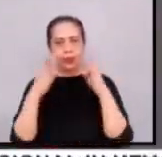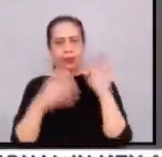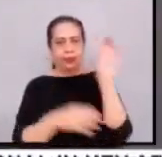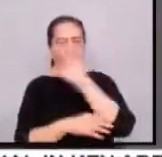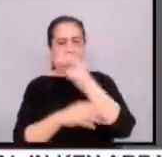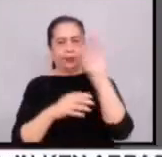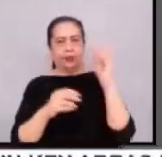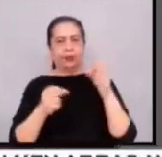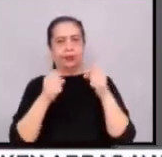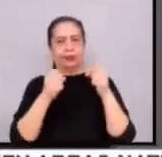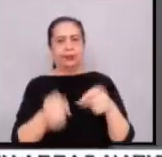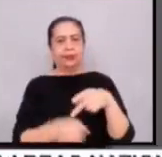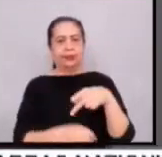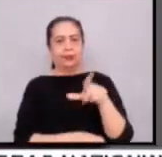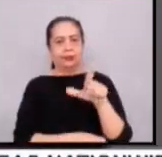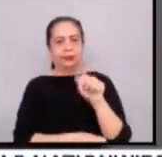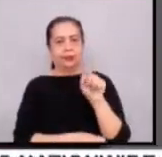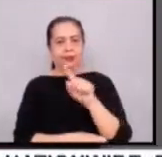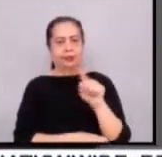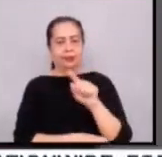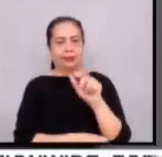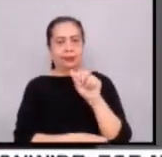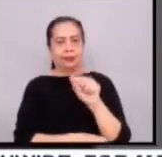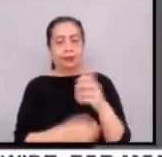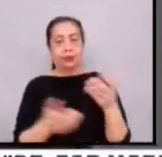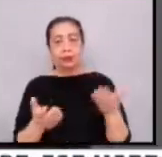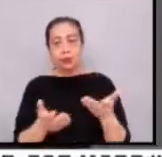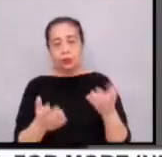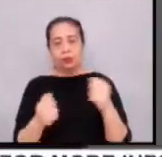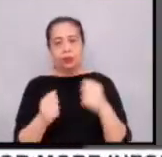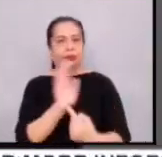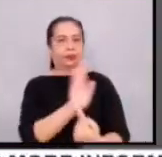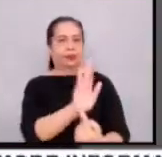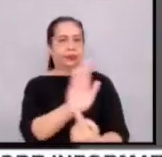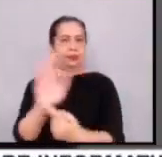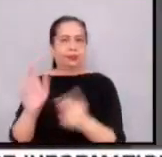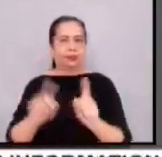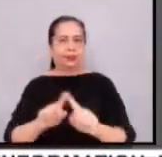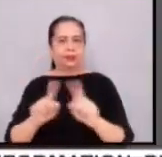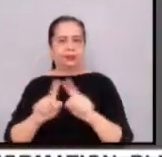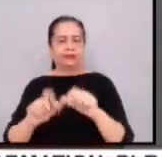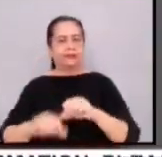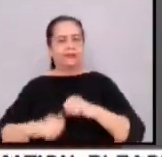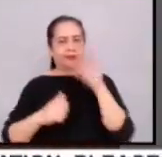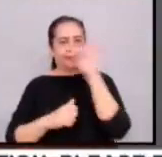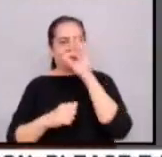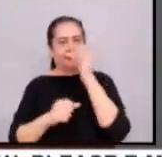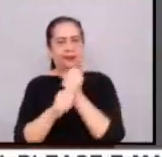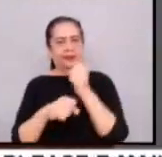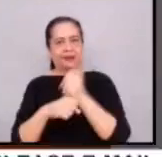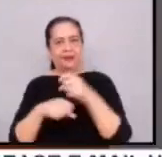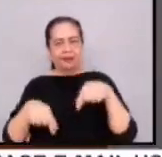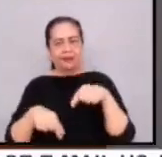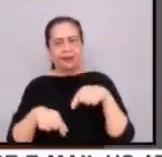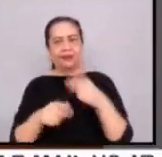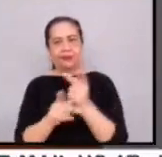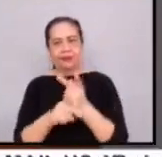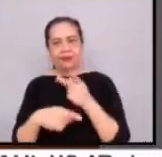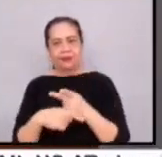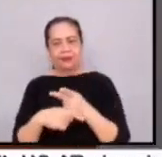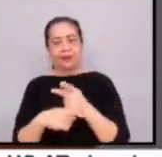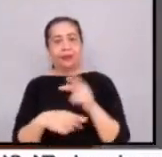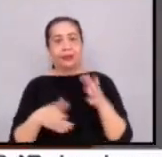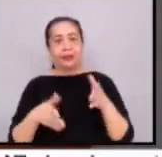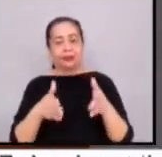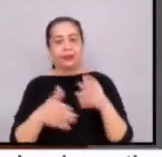Calle Plaza sa Araneta City kung saan tampok ang iba't ibang proudly Filipino-made products. Ang Calle Plaza ay